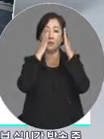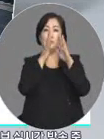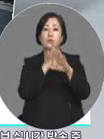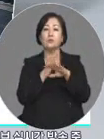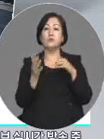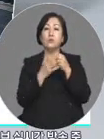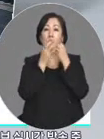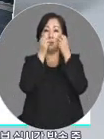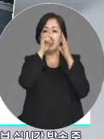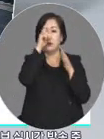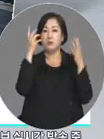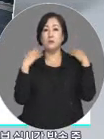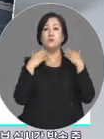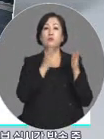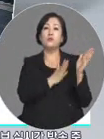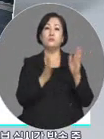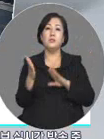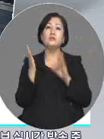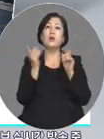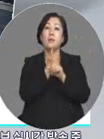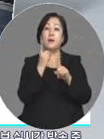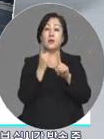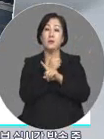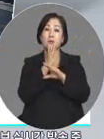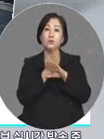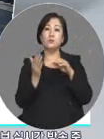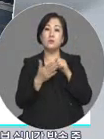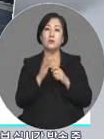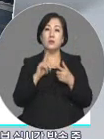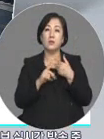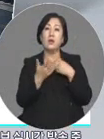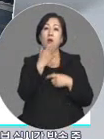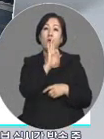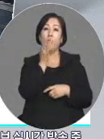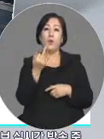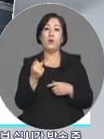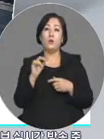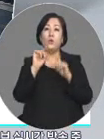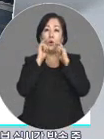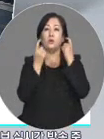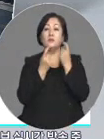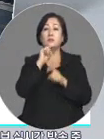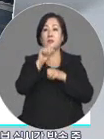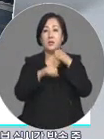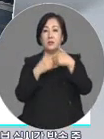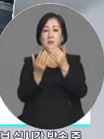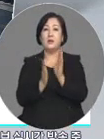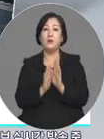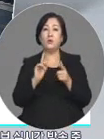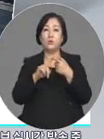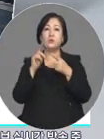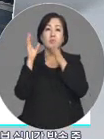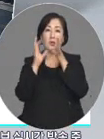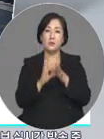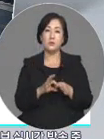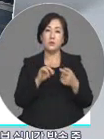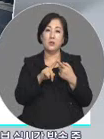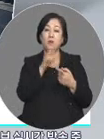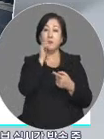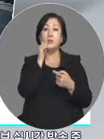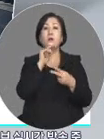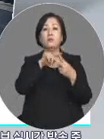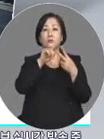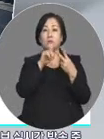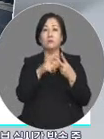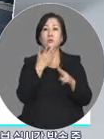출범 이후 기류가 다소 바뀌면서 외고는 폐지, 자사고는 유지 쪽으로 가닥이 잡히고 있습니다. 김익현